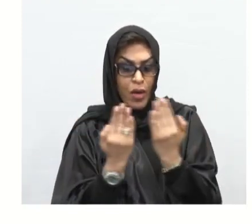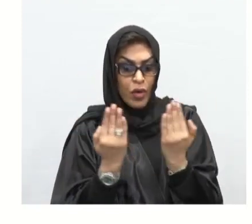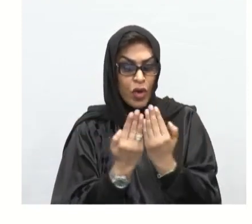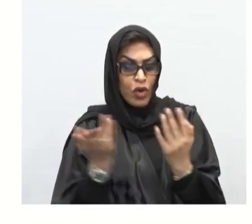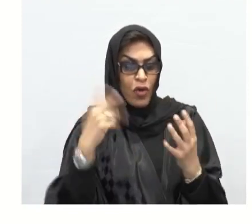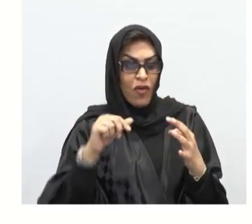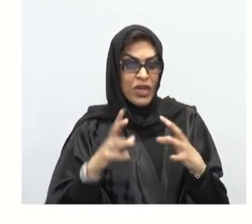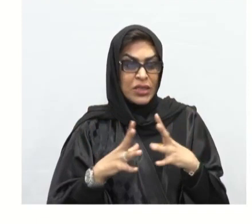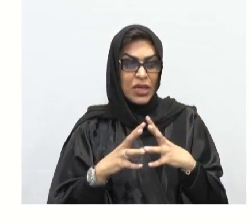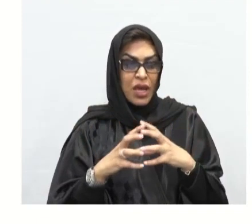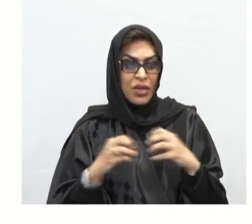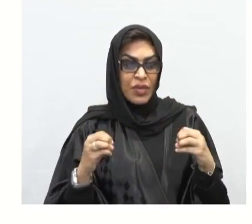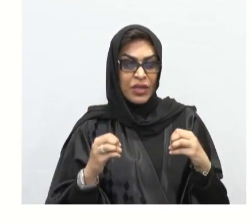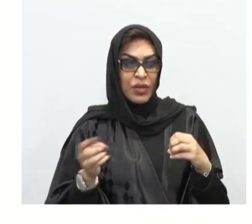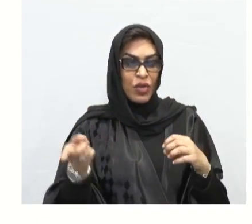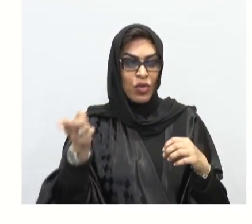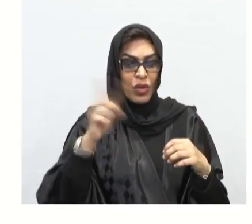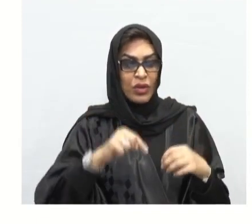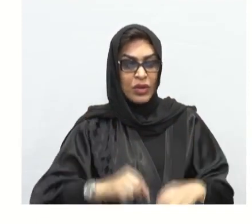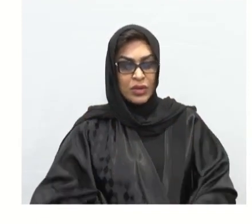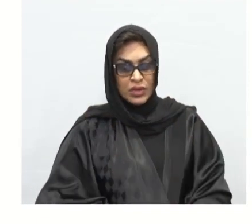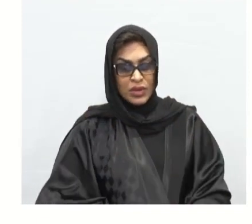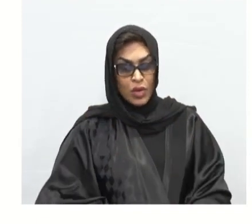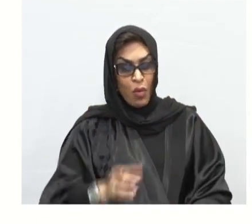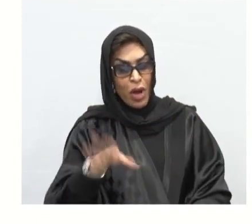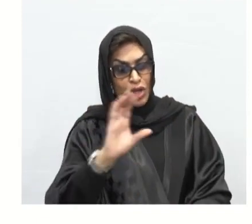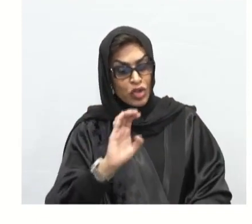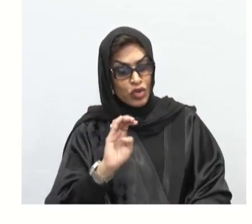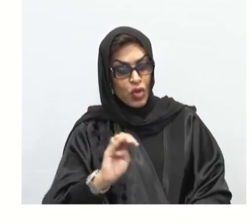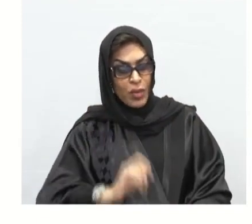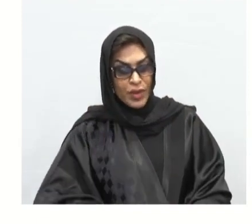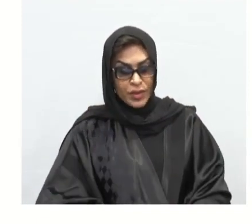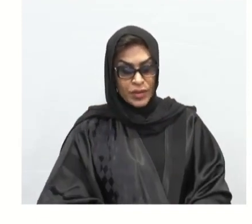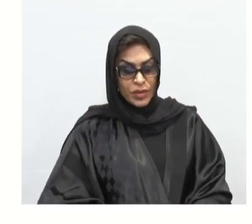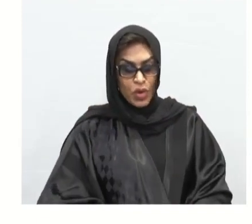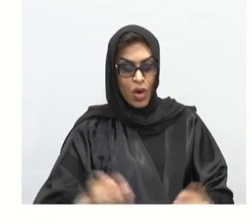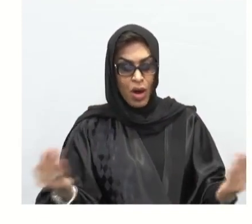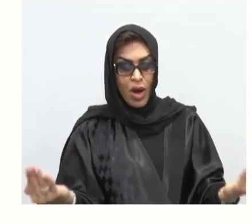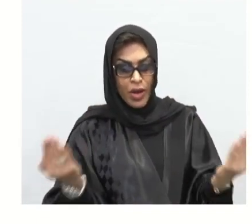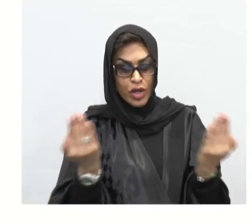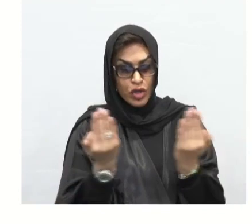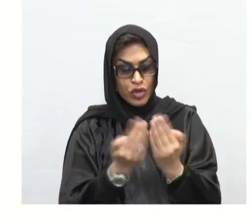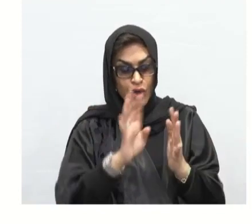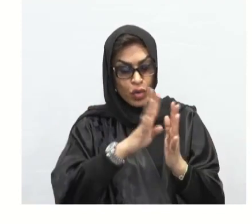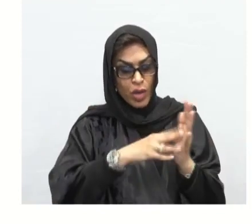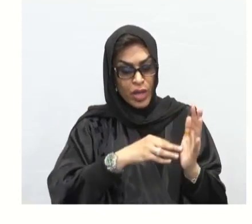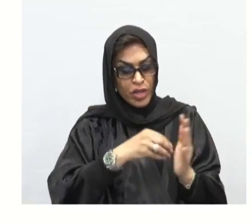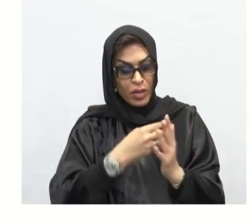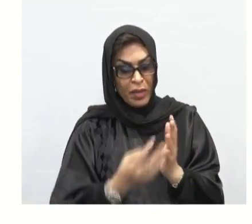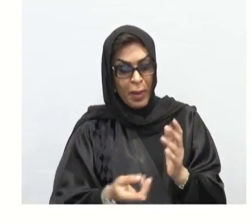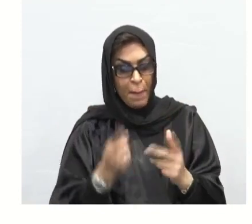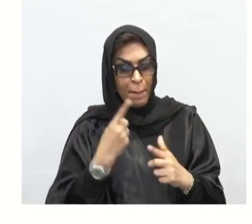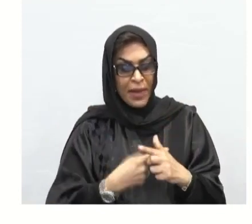تفسر هذه البيانات امامك ثم بعد ذلك تدري باجابتك يقارن الجدول التالي بين